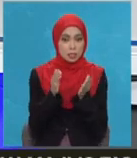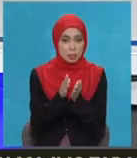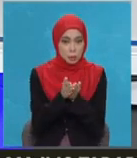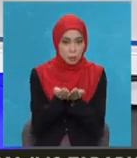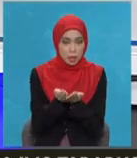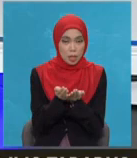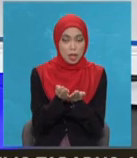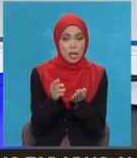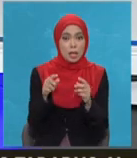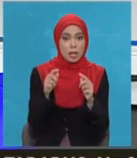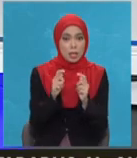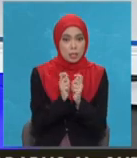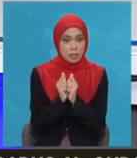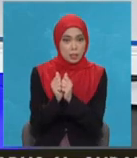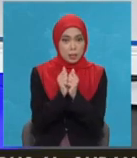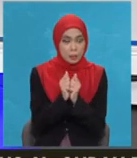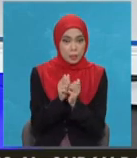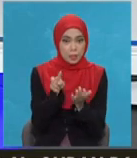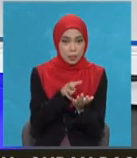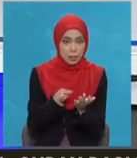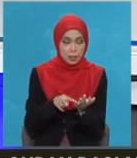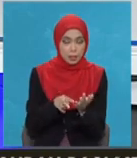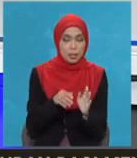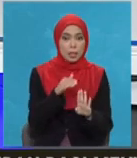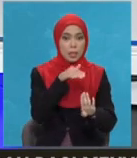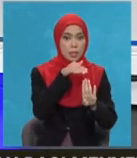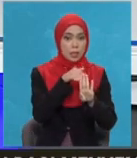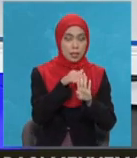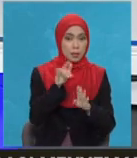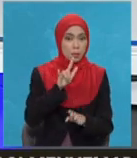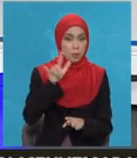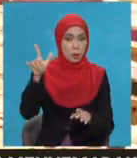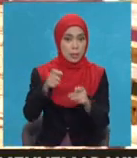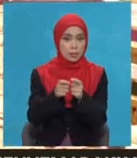majelis berlangsung di Surau lapangan terbang antara bangsa Brunei